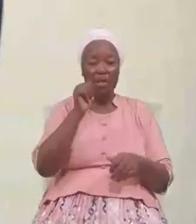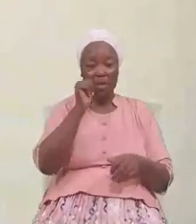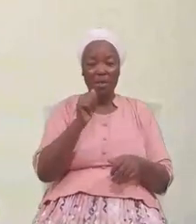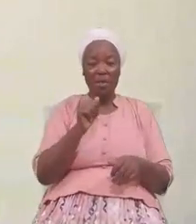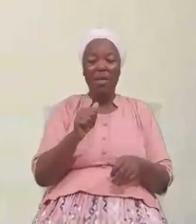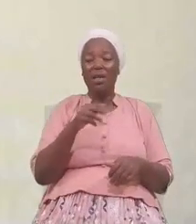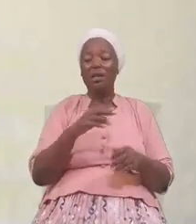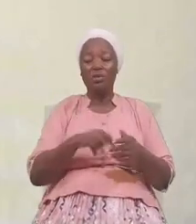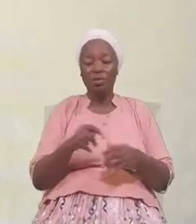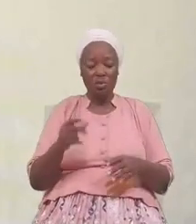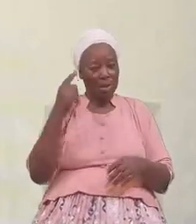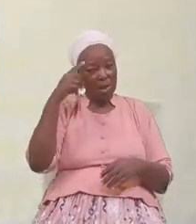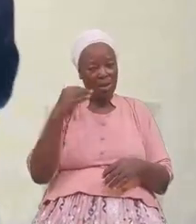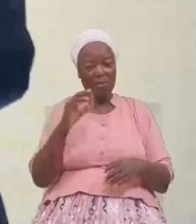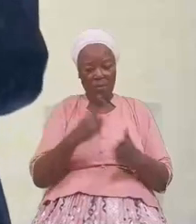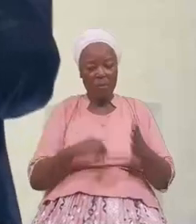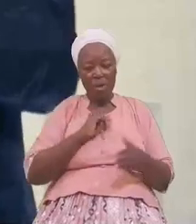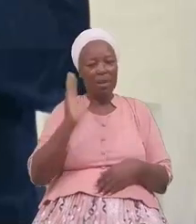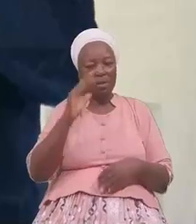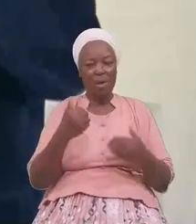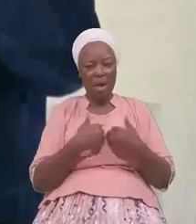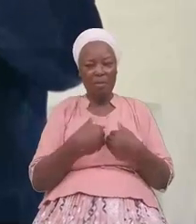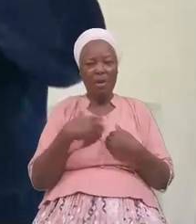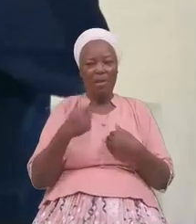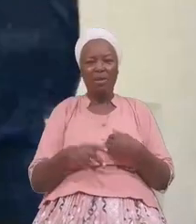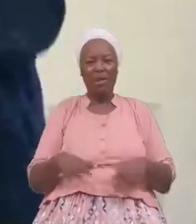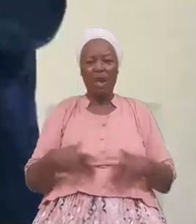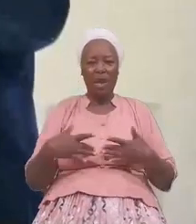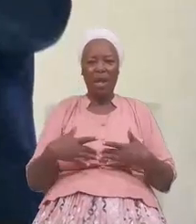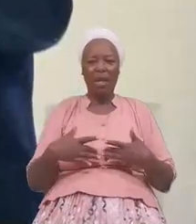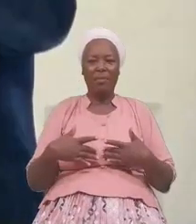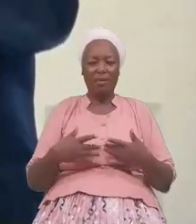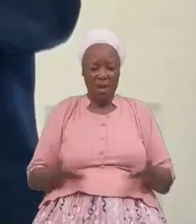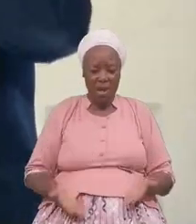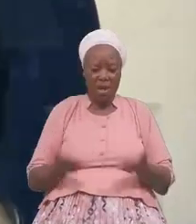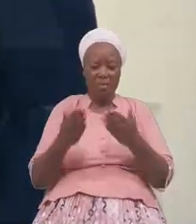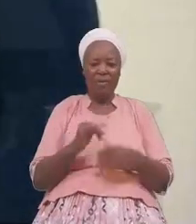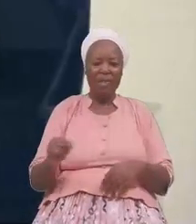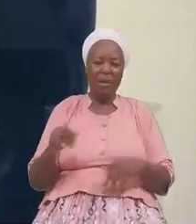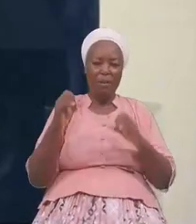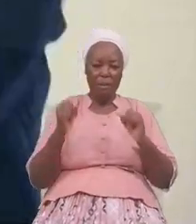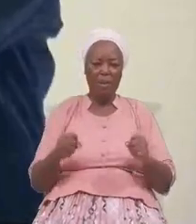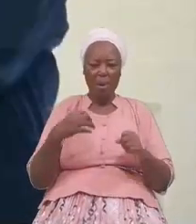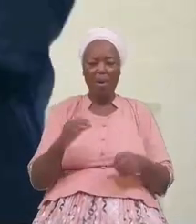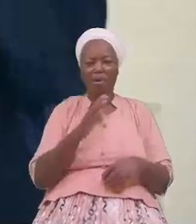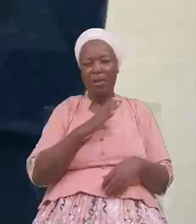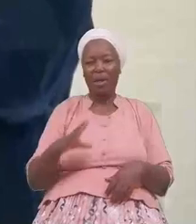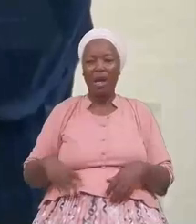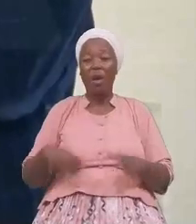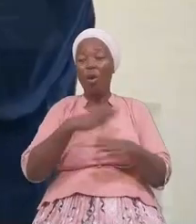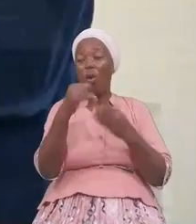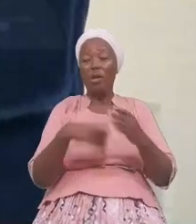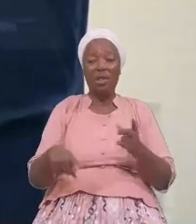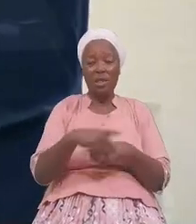ce que j'aurai, la vie, la puissance qui élève ma vie de Christ chaque jour de ma